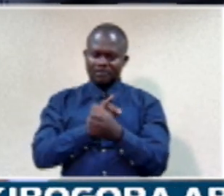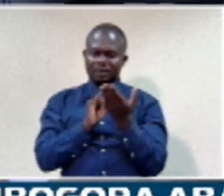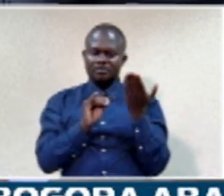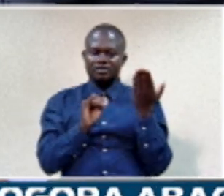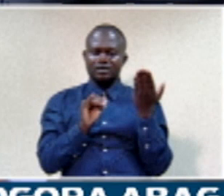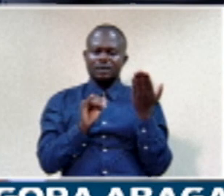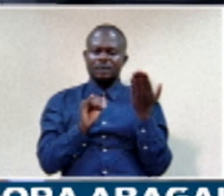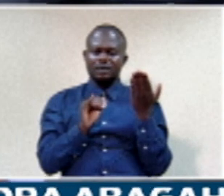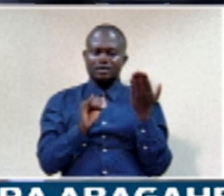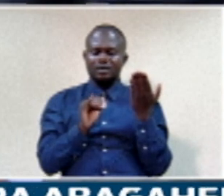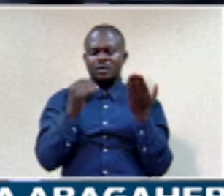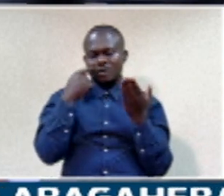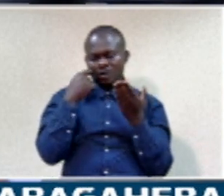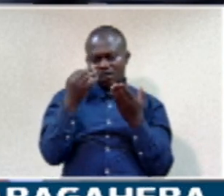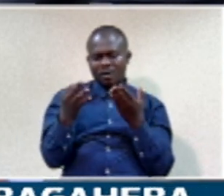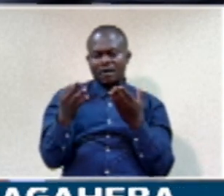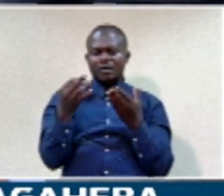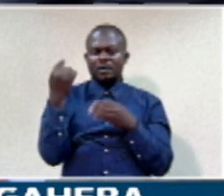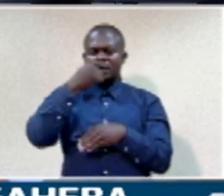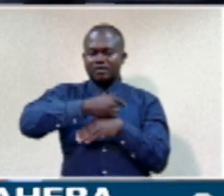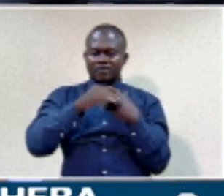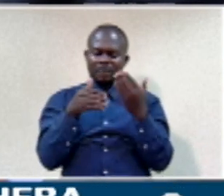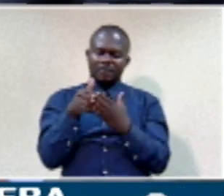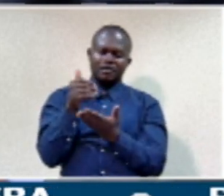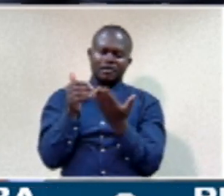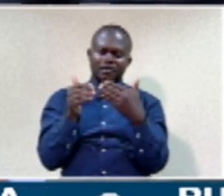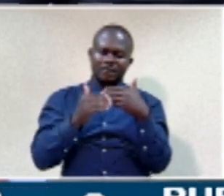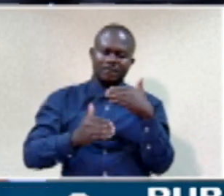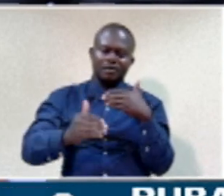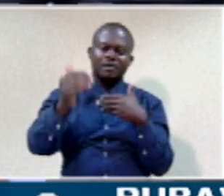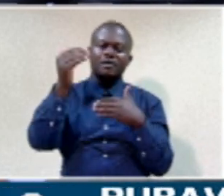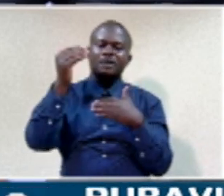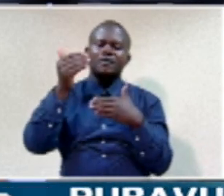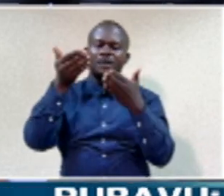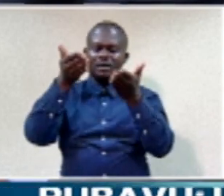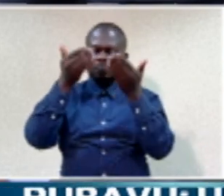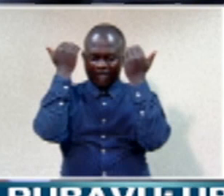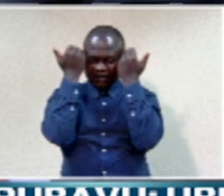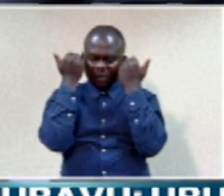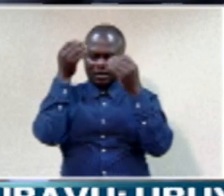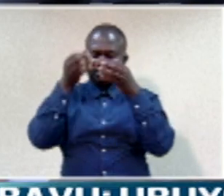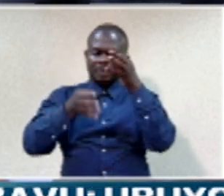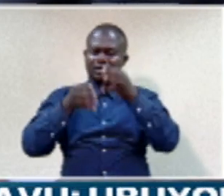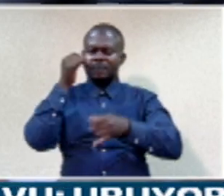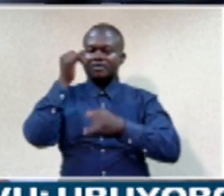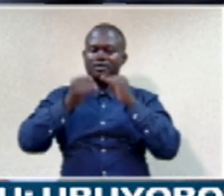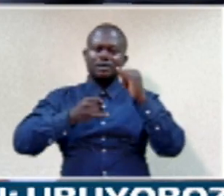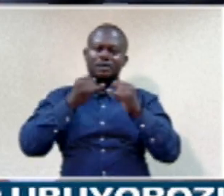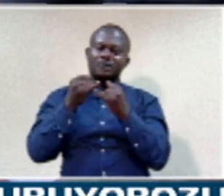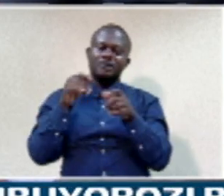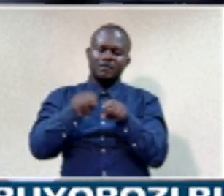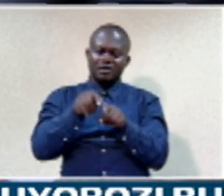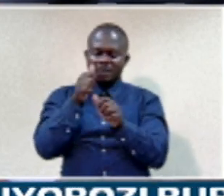abatutsi, kuba uyu munsi agiye kujya mu imbere y'ubutabera mpuzamahanga, Maître,